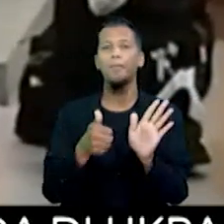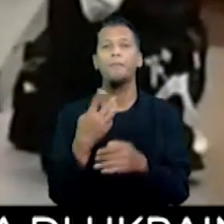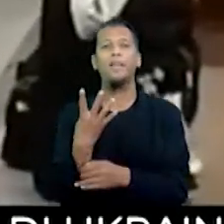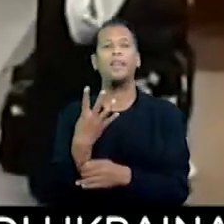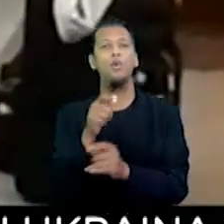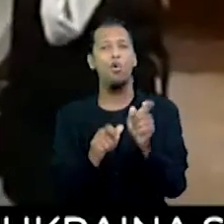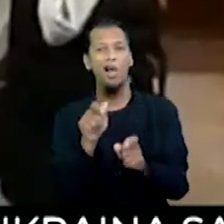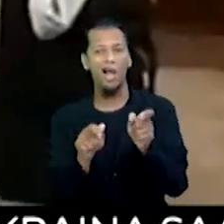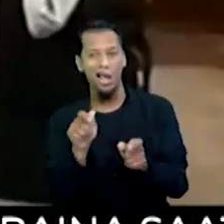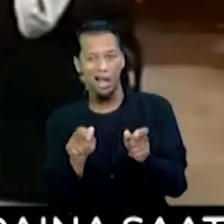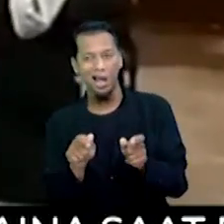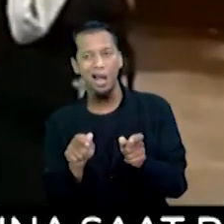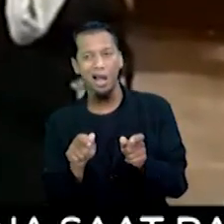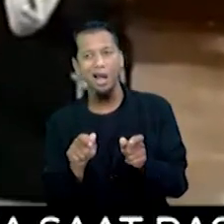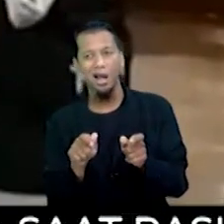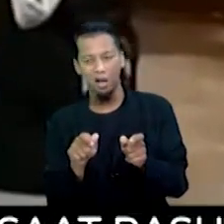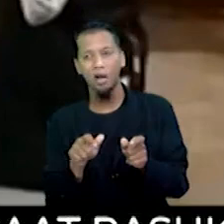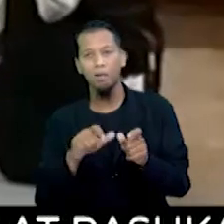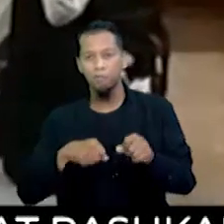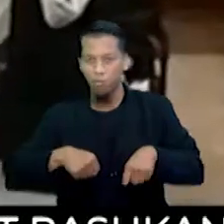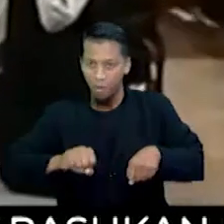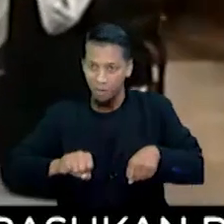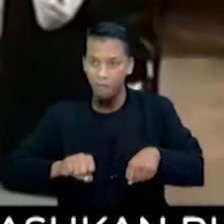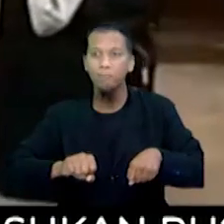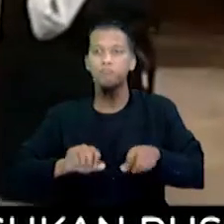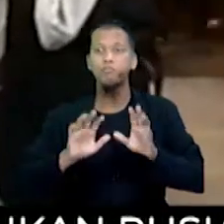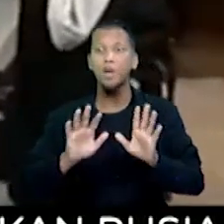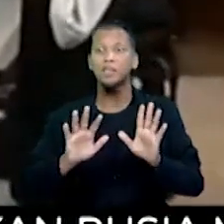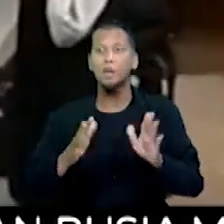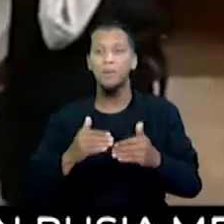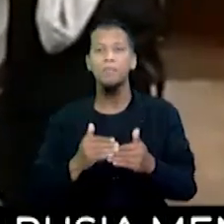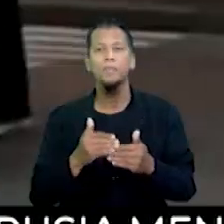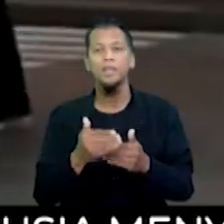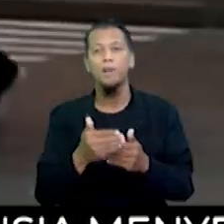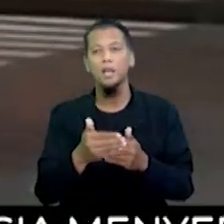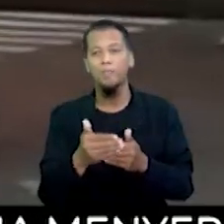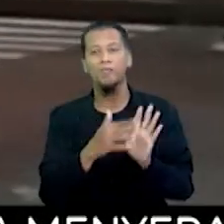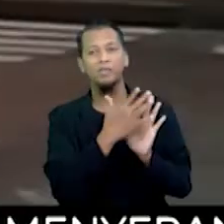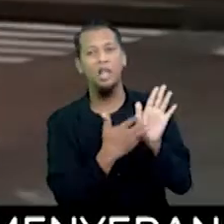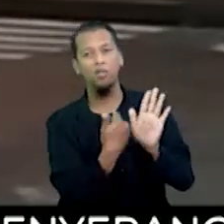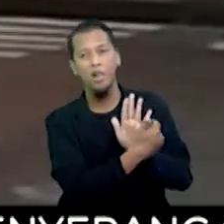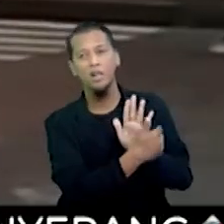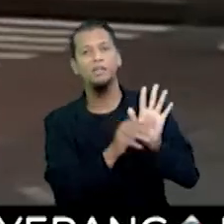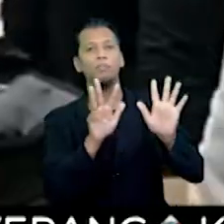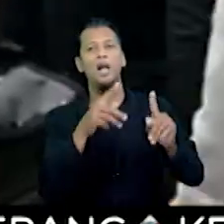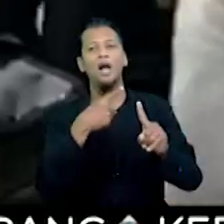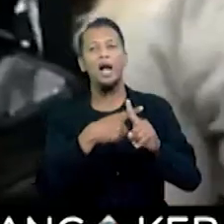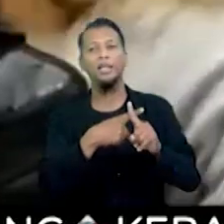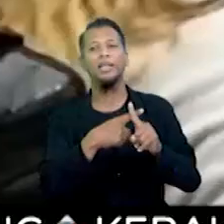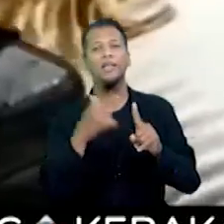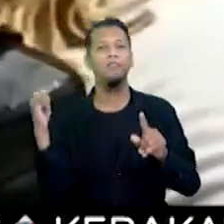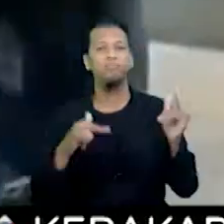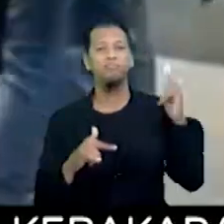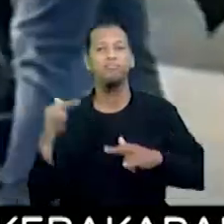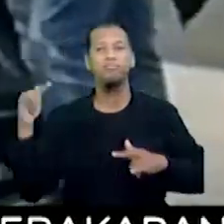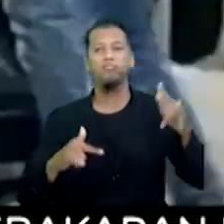Sementara itu, kru lain dan pembalap nantinya akan menyusul secara bertahap yang dijadwalkan datang dalam 9 gelombang. Seluruh